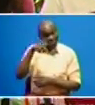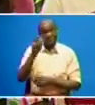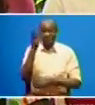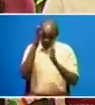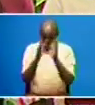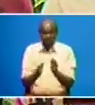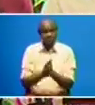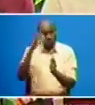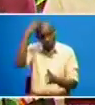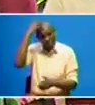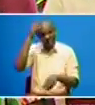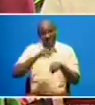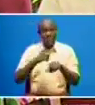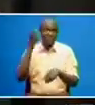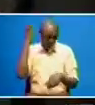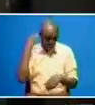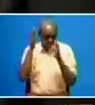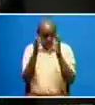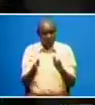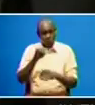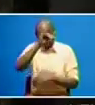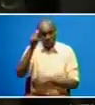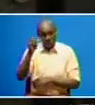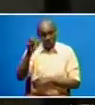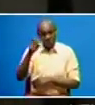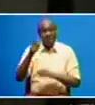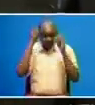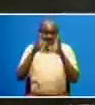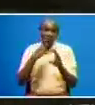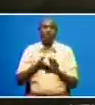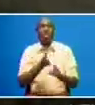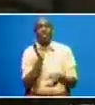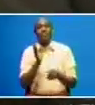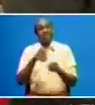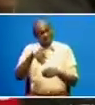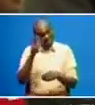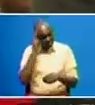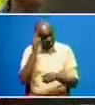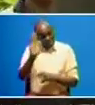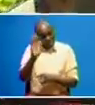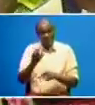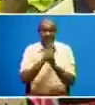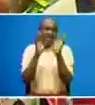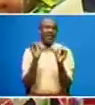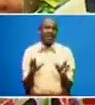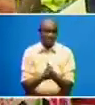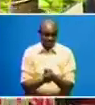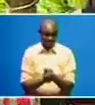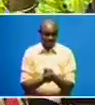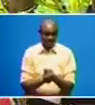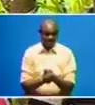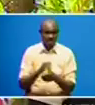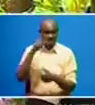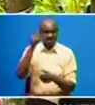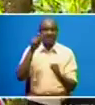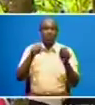kwa Miguna baada ya mgombea wa kitambo James Gadhungu kuamua kugura pasi na sababu kamilifu. Sisi liwa kesho